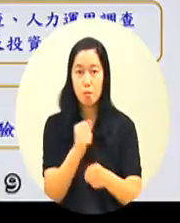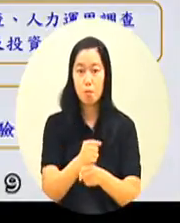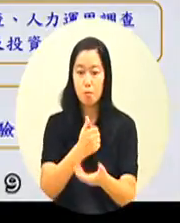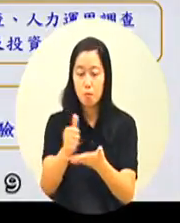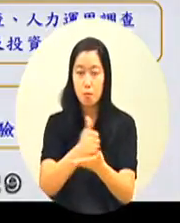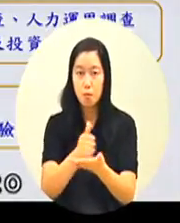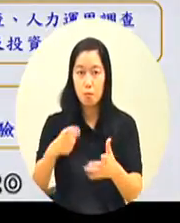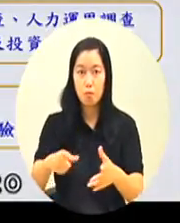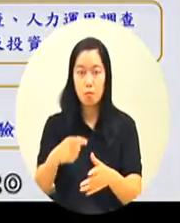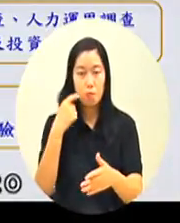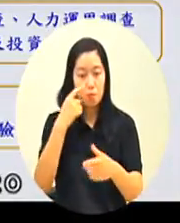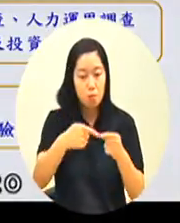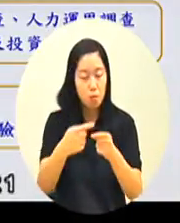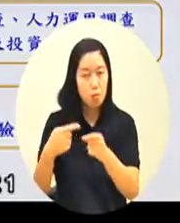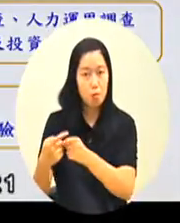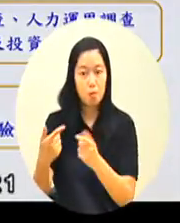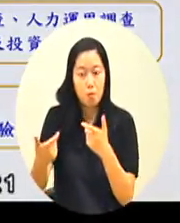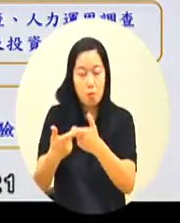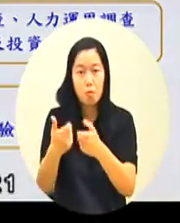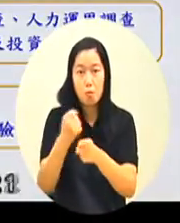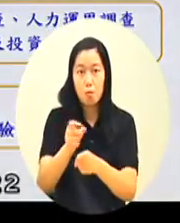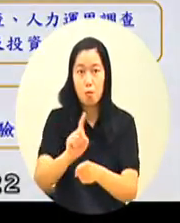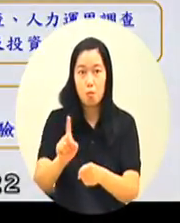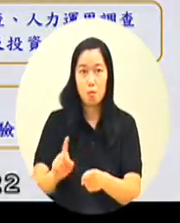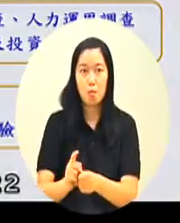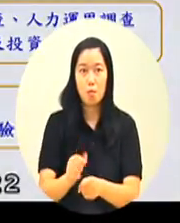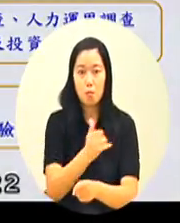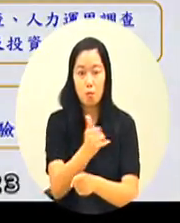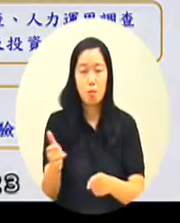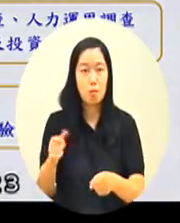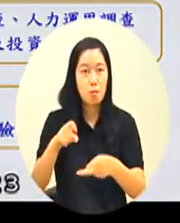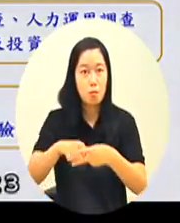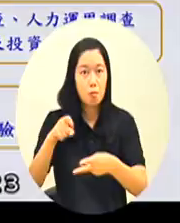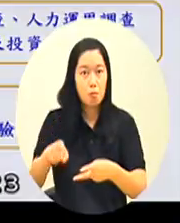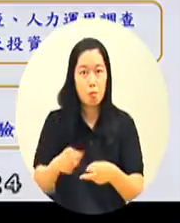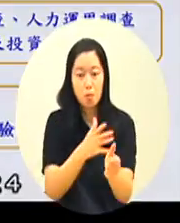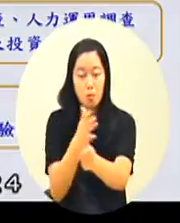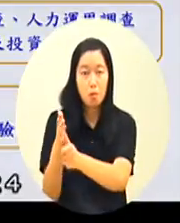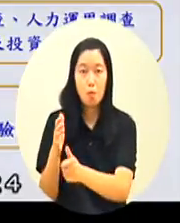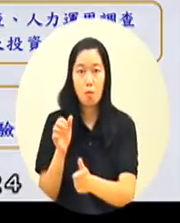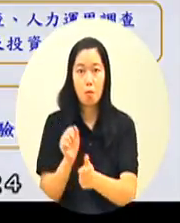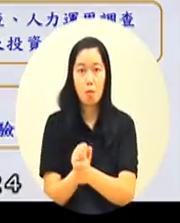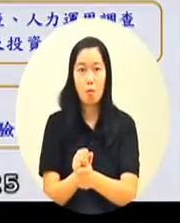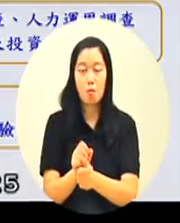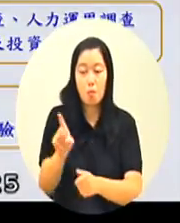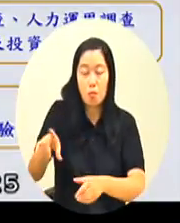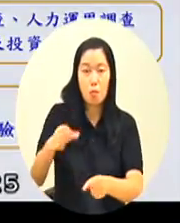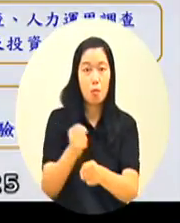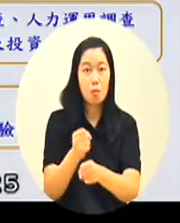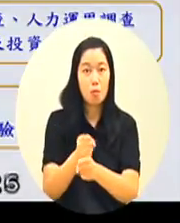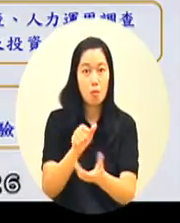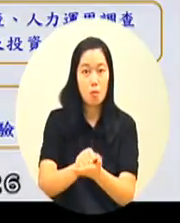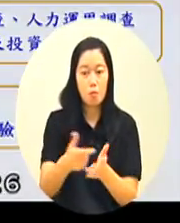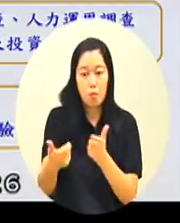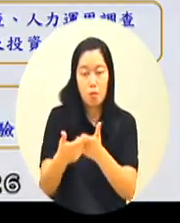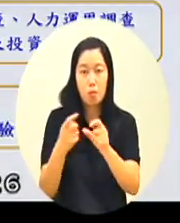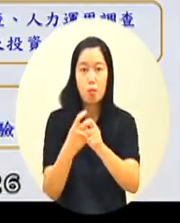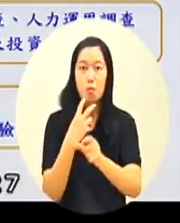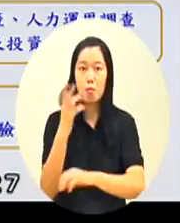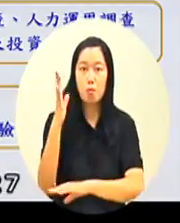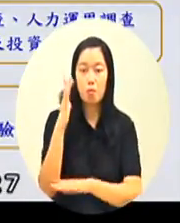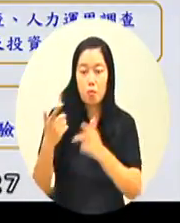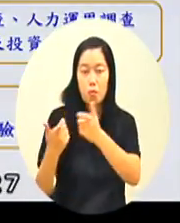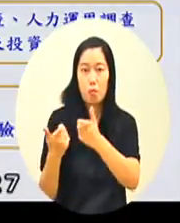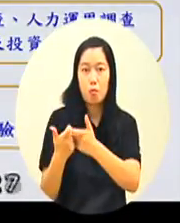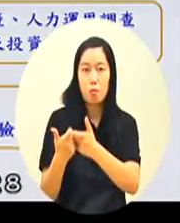有每一年都会配合办理的是受雇员工调查等。那这半年来一共配合中央办了10项